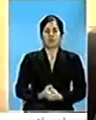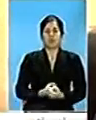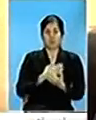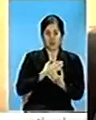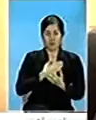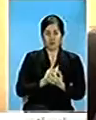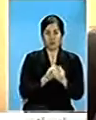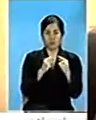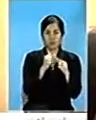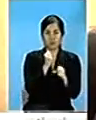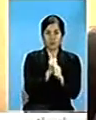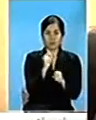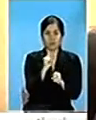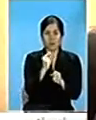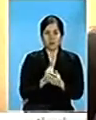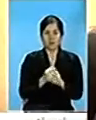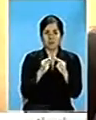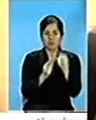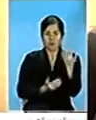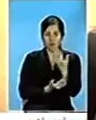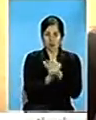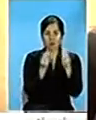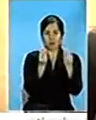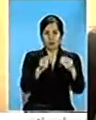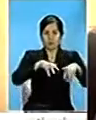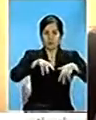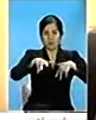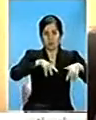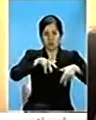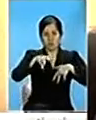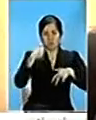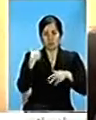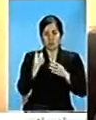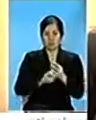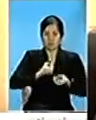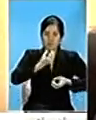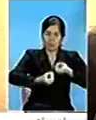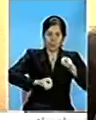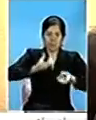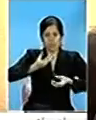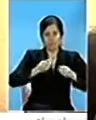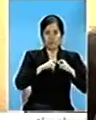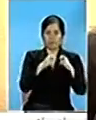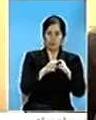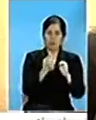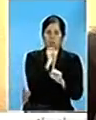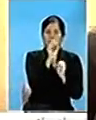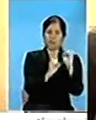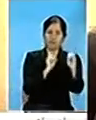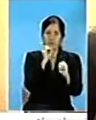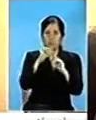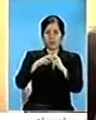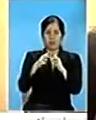เวทีในชุมชนให้ประชาชนมาถกแถลงกันว่าเขามีปัญหาอะไรแน่นอนคน